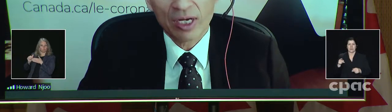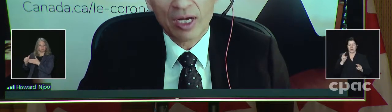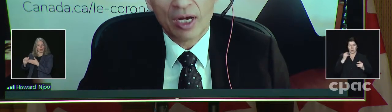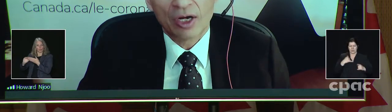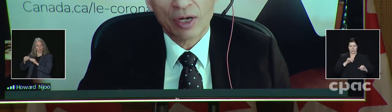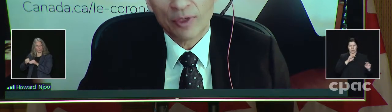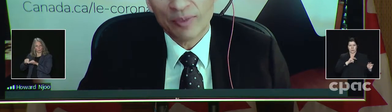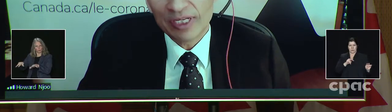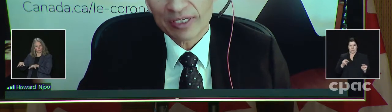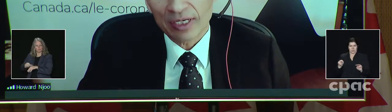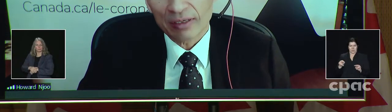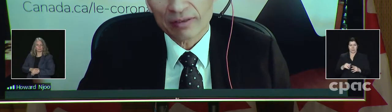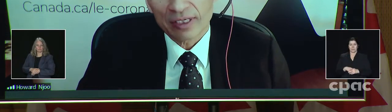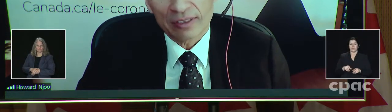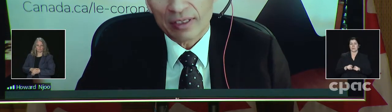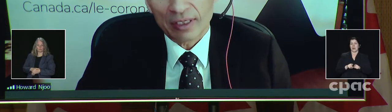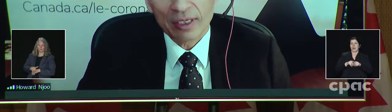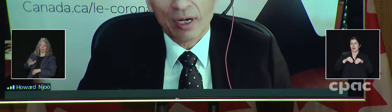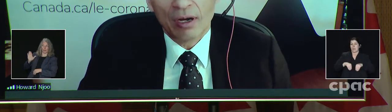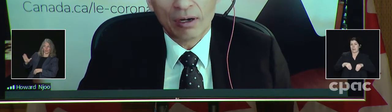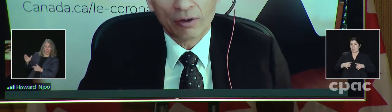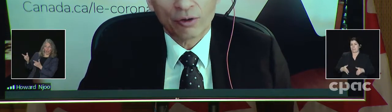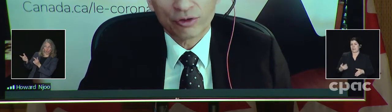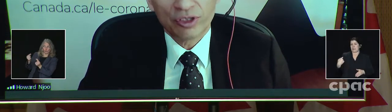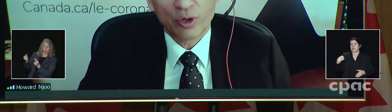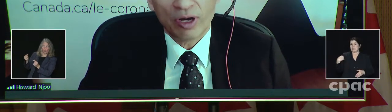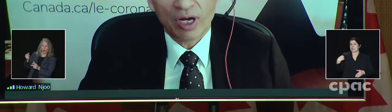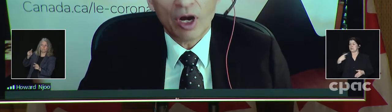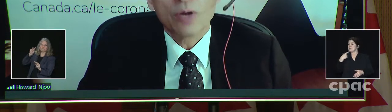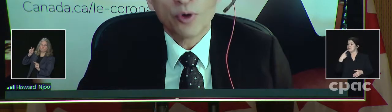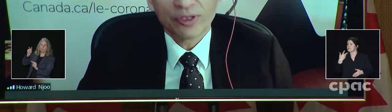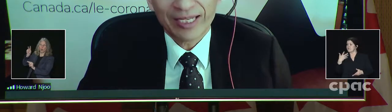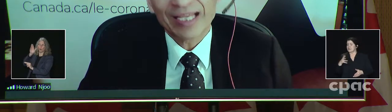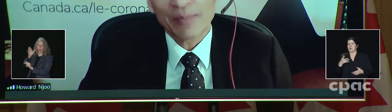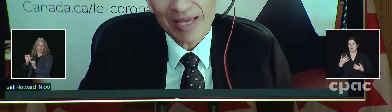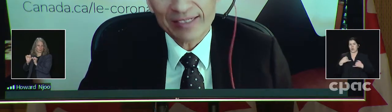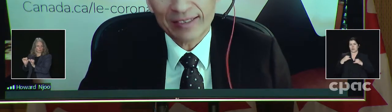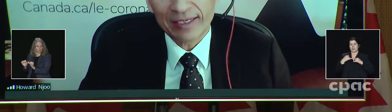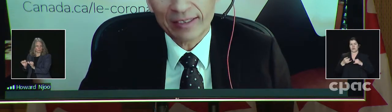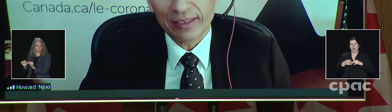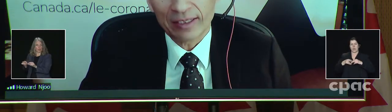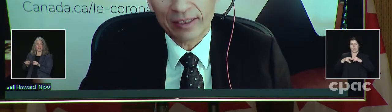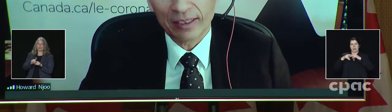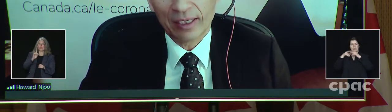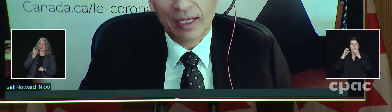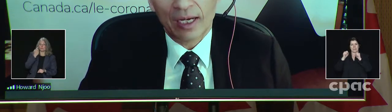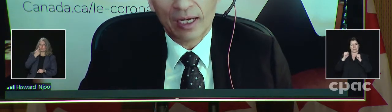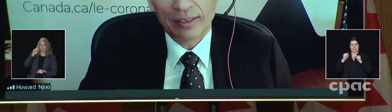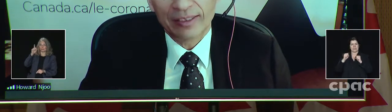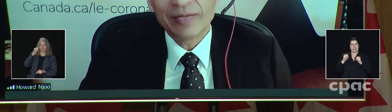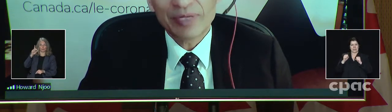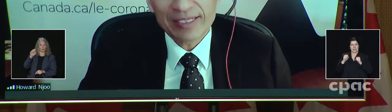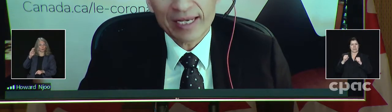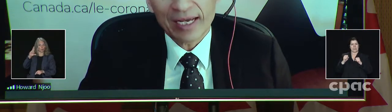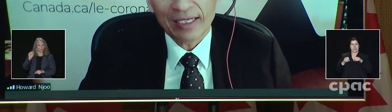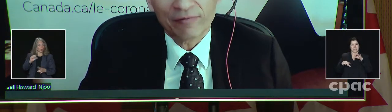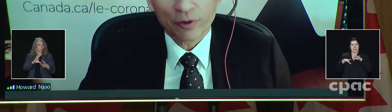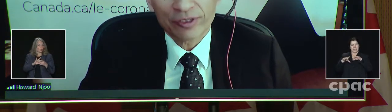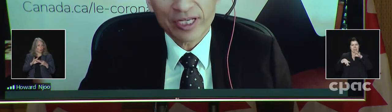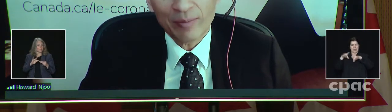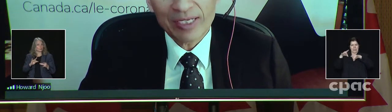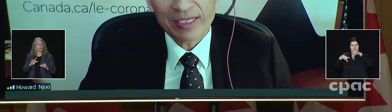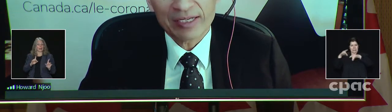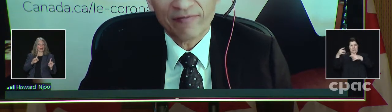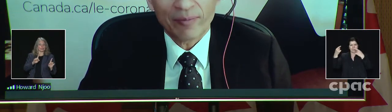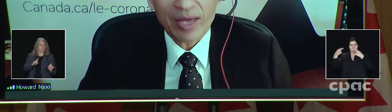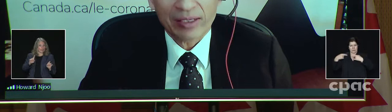efforts. Comme le ministre a constaté, on continue à augmenter la capacité de dépister à la